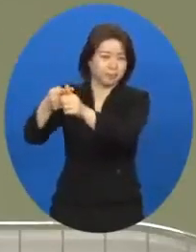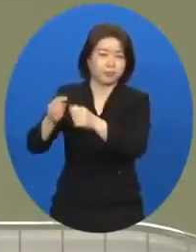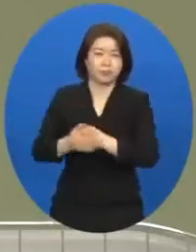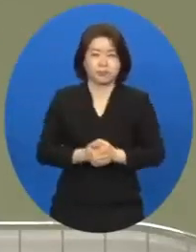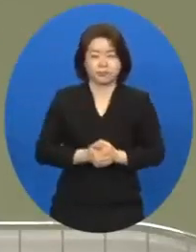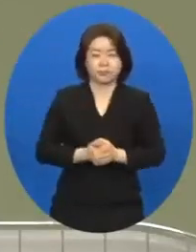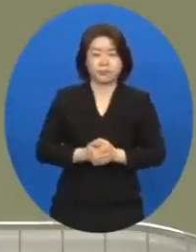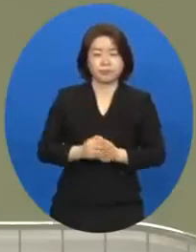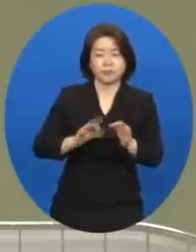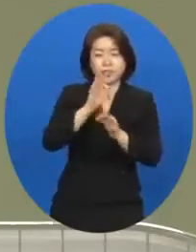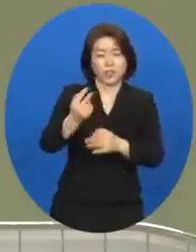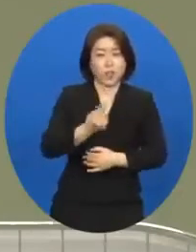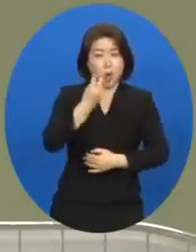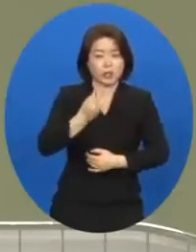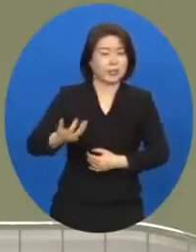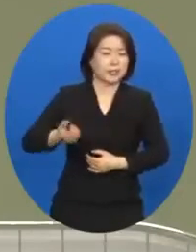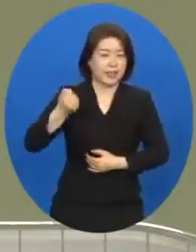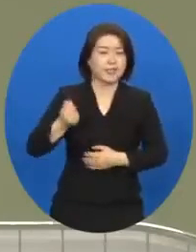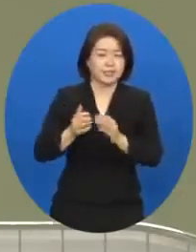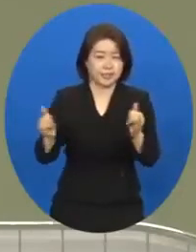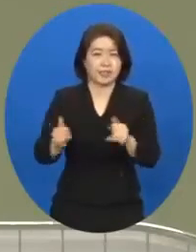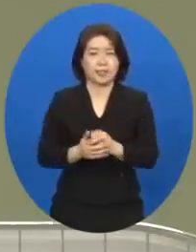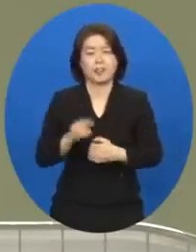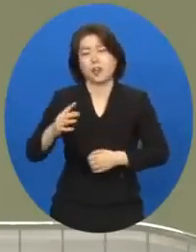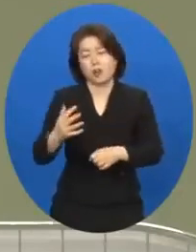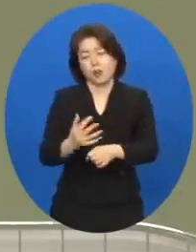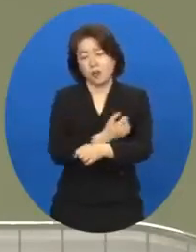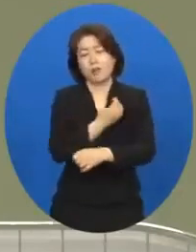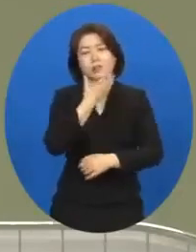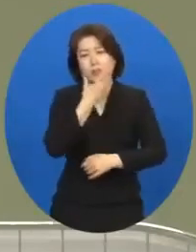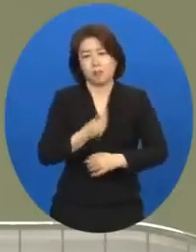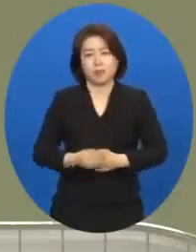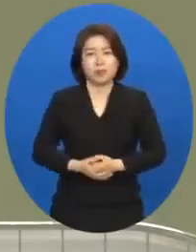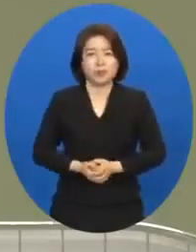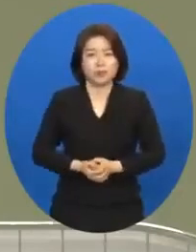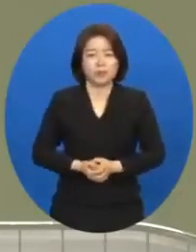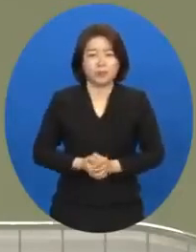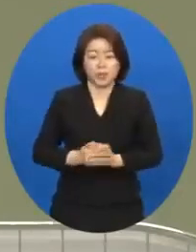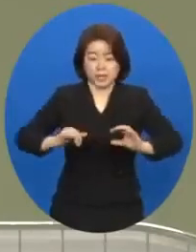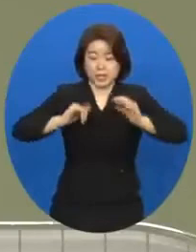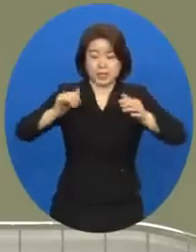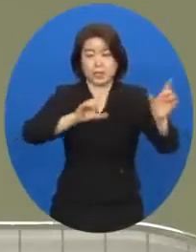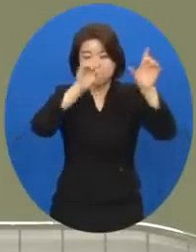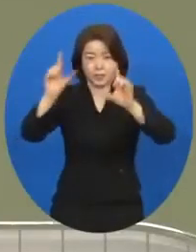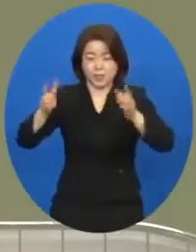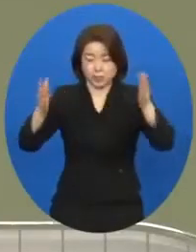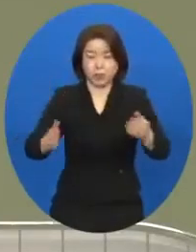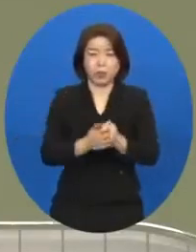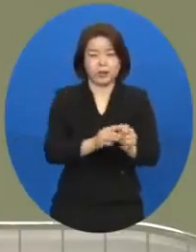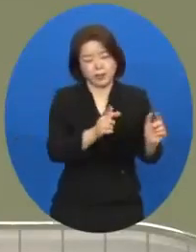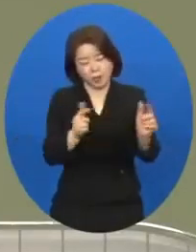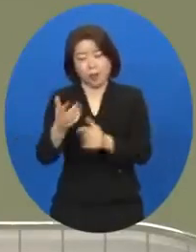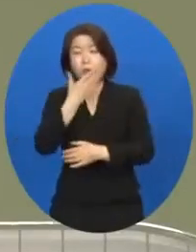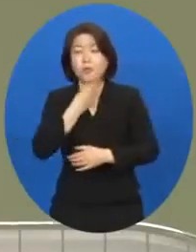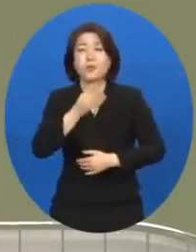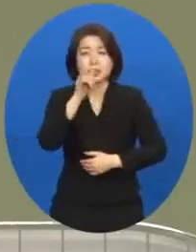영생을 소유한 자예요. 이건 엄청난 복입니다. 세상 사는 동안에 이런저런 복이 다